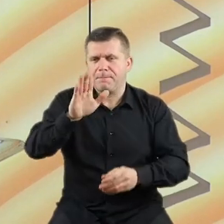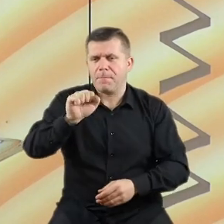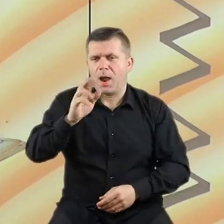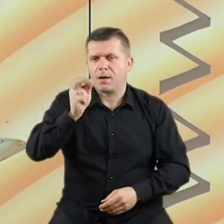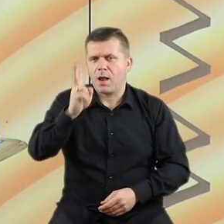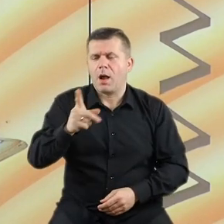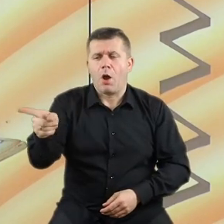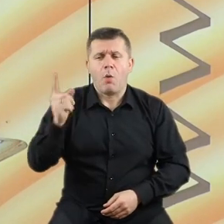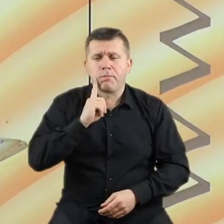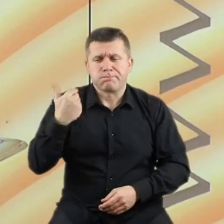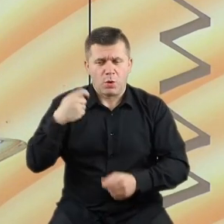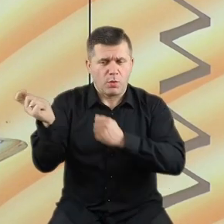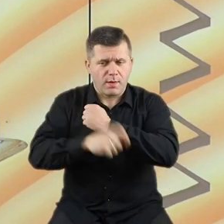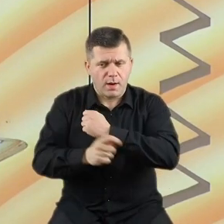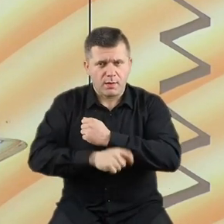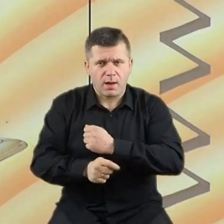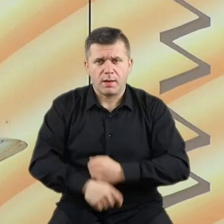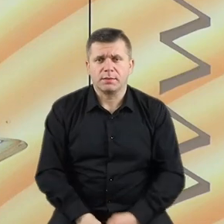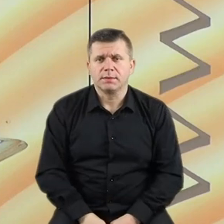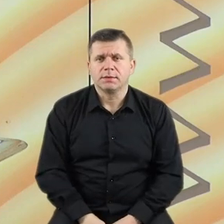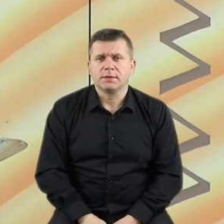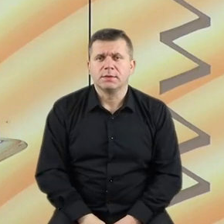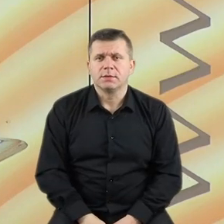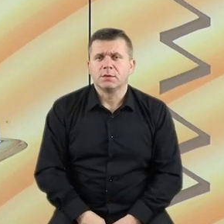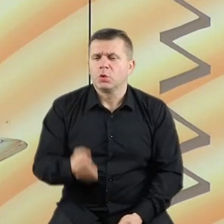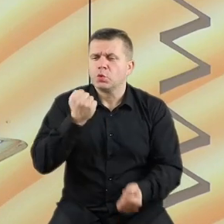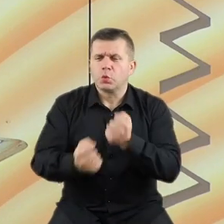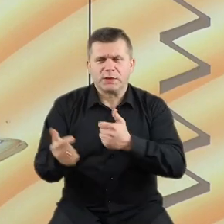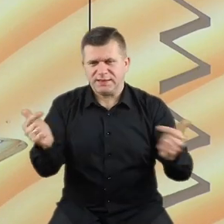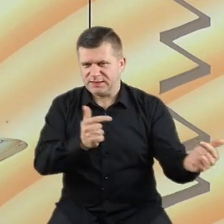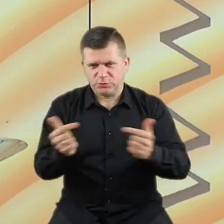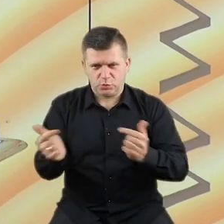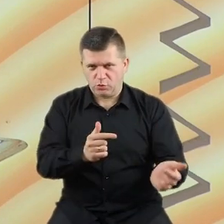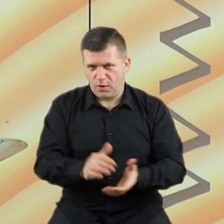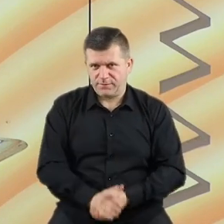Byli ukarani, ponieważ... Wiesz co, to jest tak... Trudno dyskutować